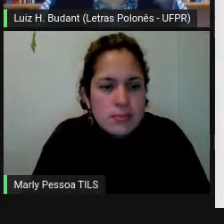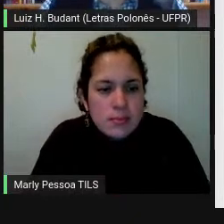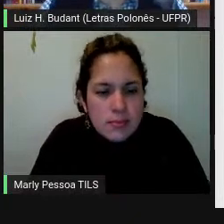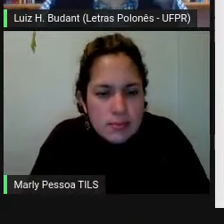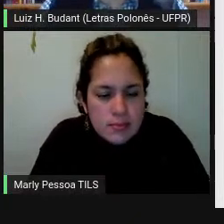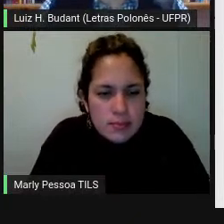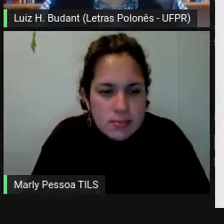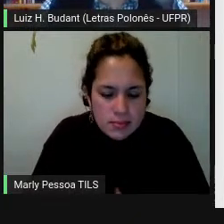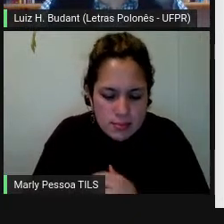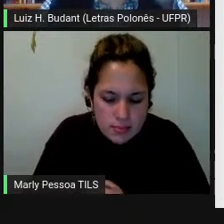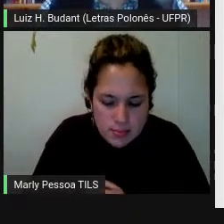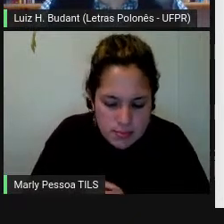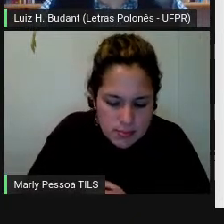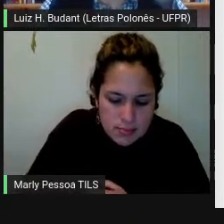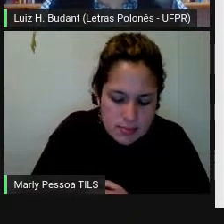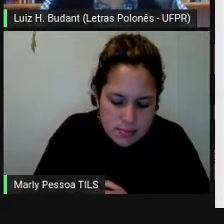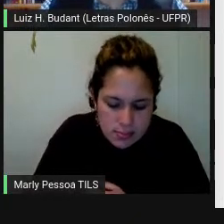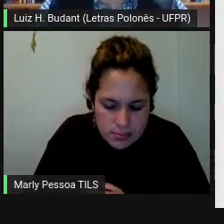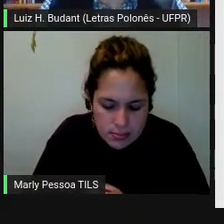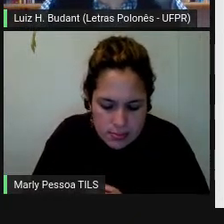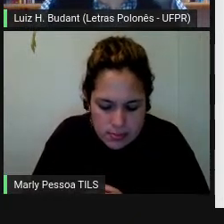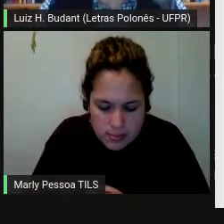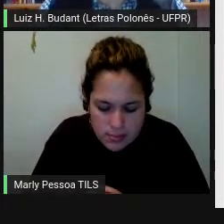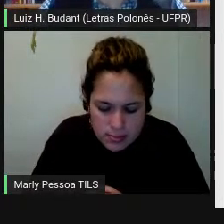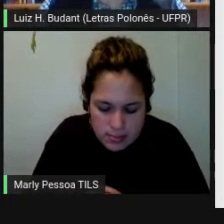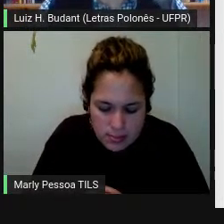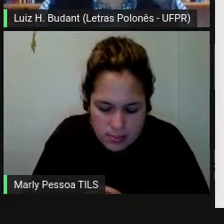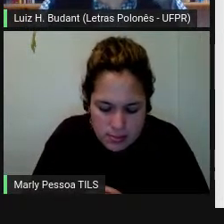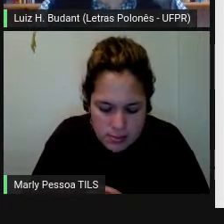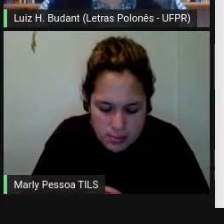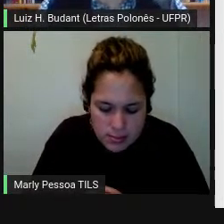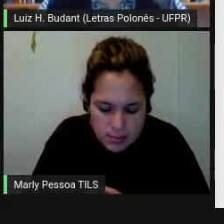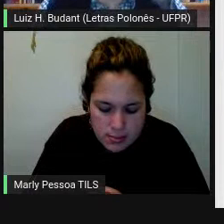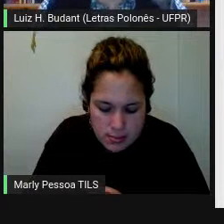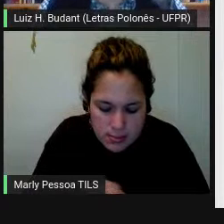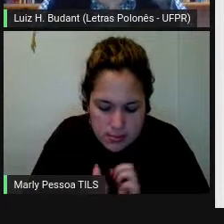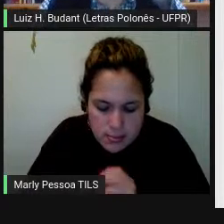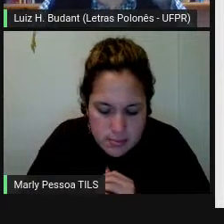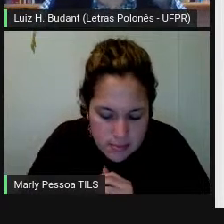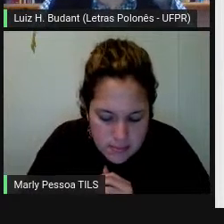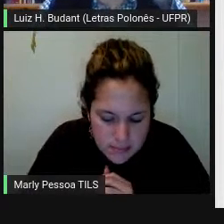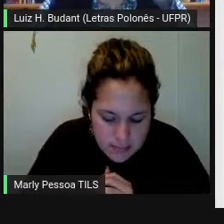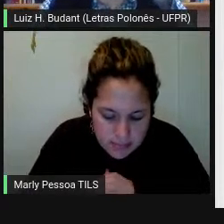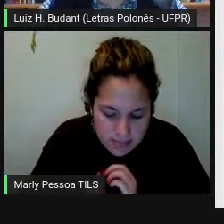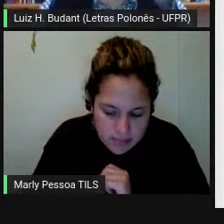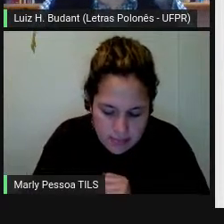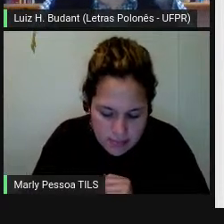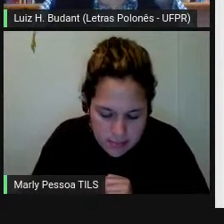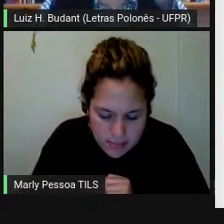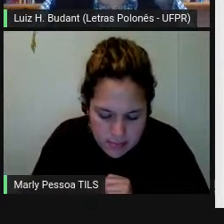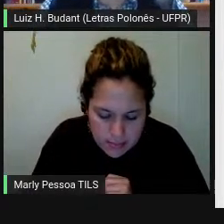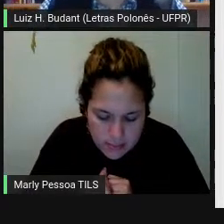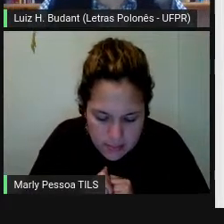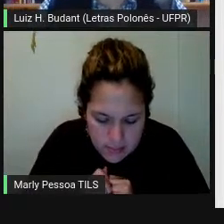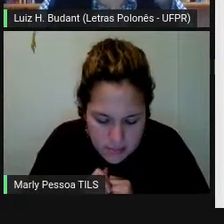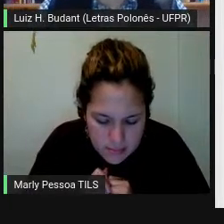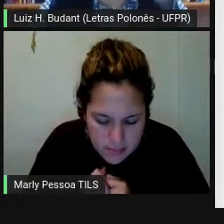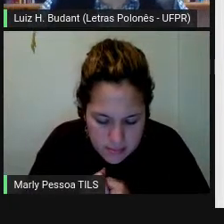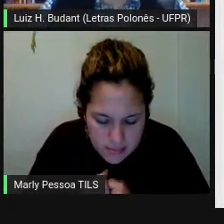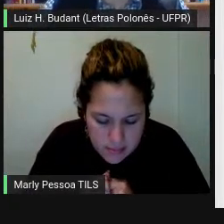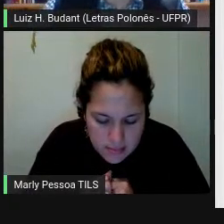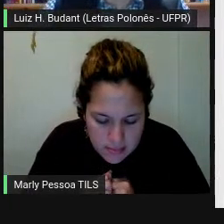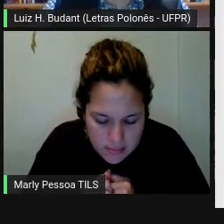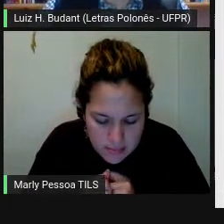więc stanie się sławny, niech się stanie sławny. Drogomir, no właśnie niech mu będzie